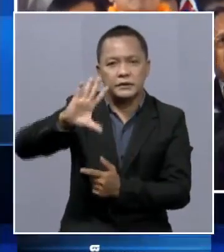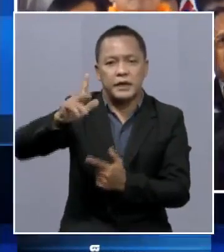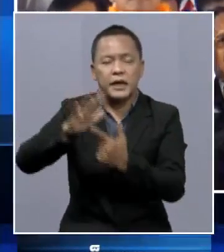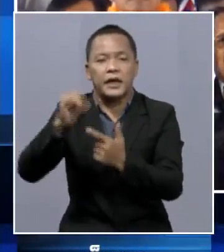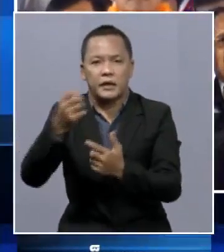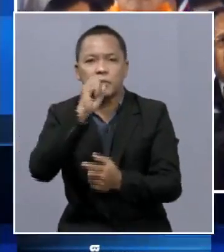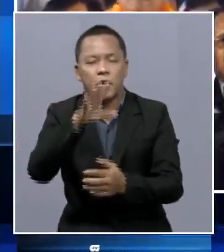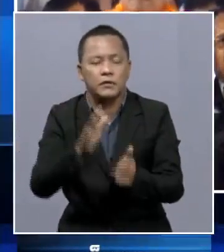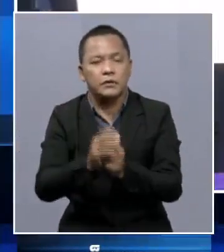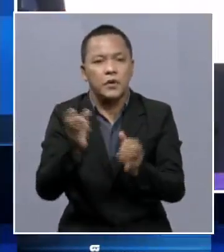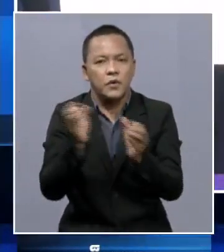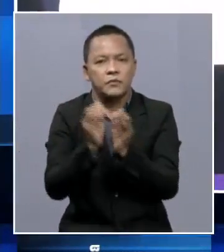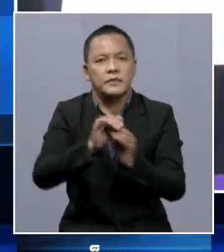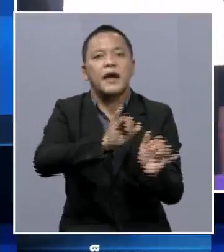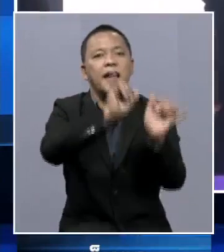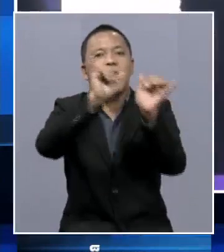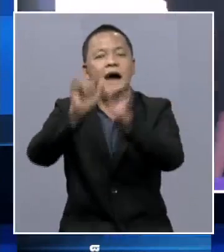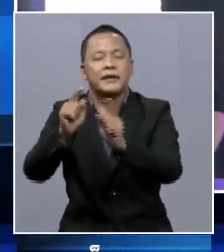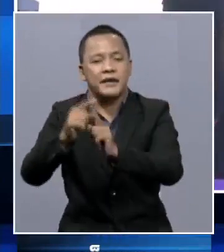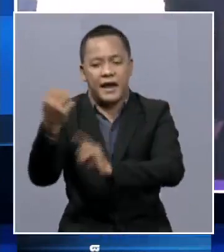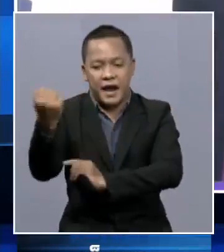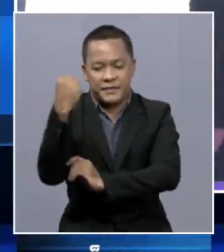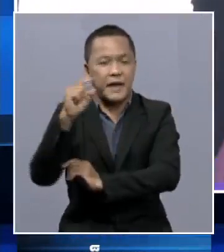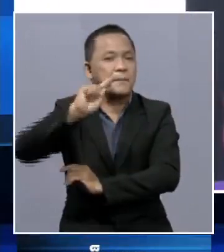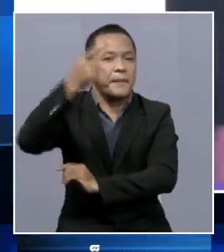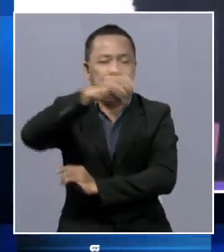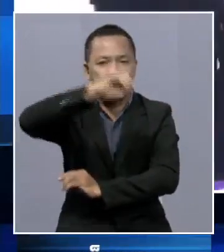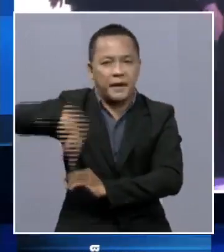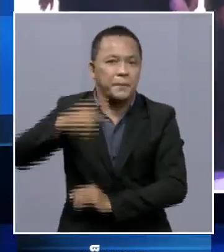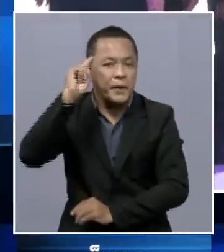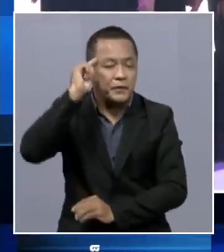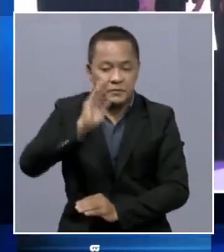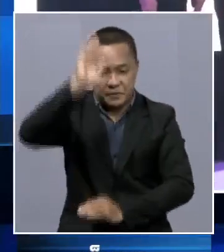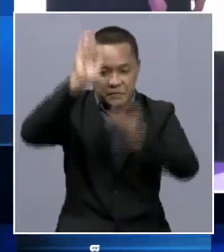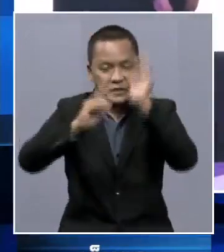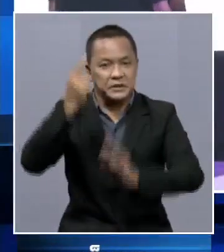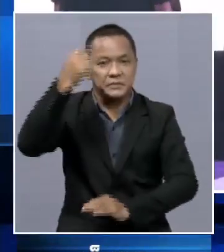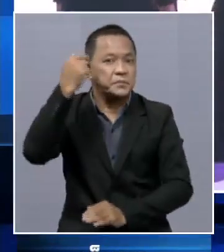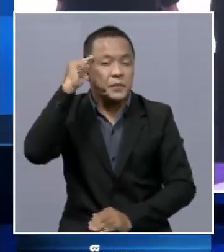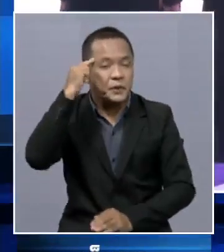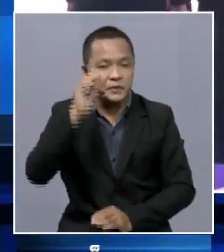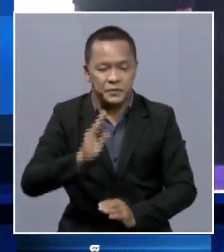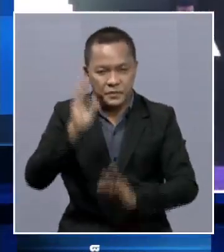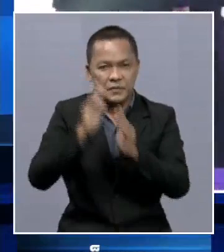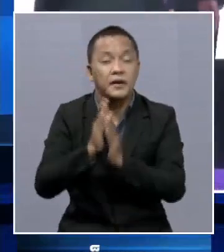บอกใช่ไว่า ดาวมตะยุย้ายเดียวอำนาจเกาจะหมดไปไม่นายใจเขาอาจจะยกมอให้กบฝัยอนวยหอเปลานะ